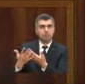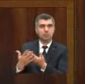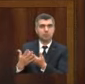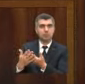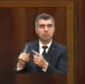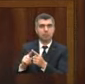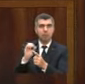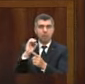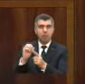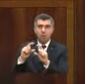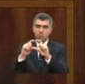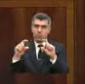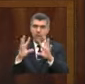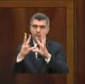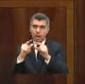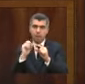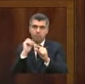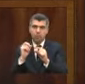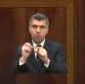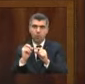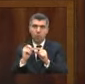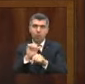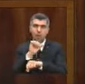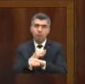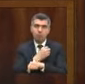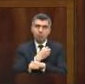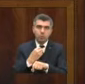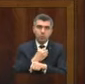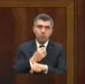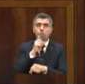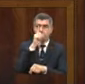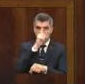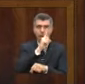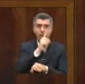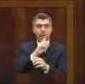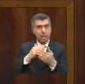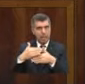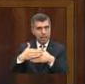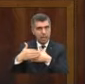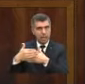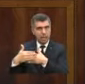والرسم المهني والتحملات الاجتماعية. وإن شاء الله هذا الورش هو أراه جاري،